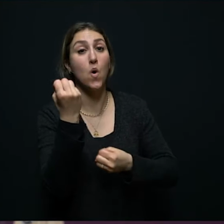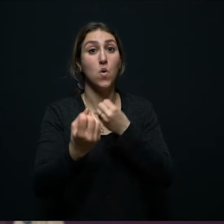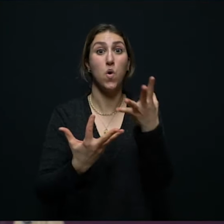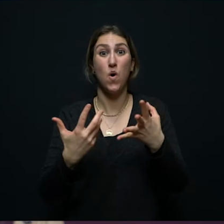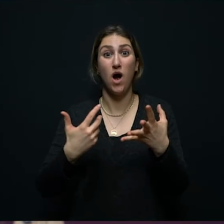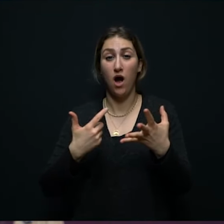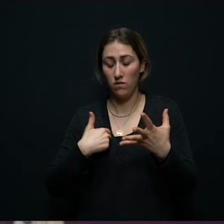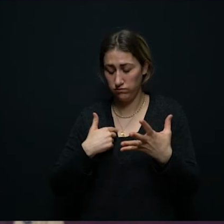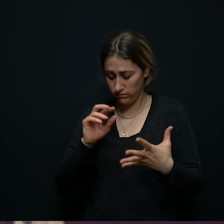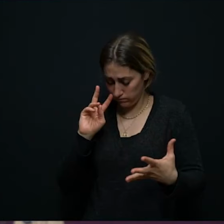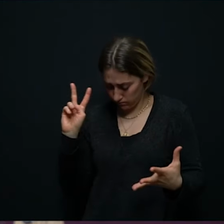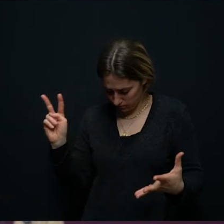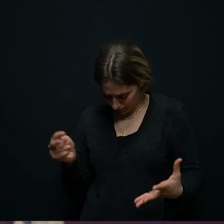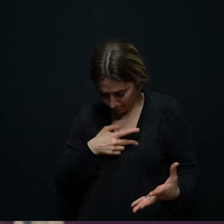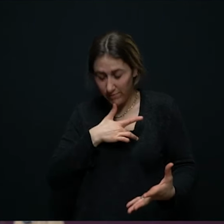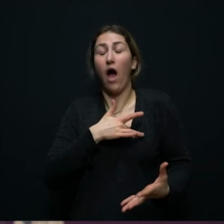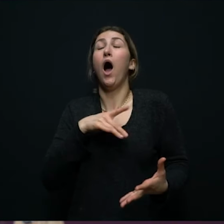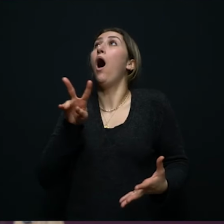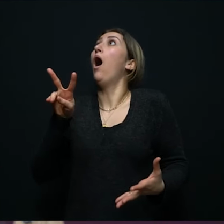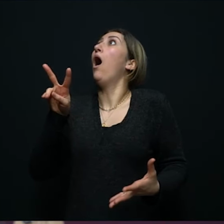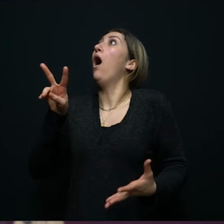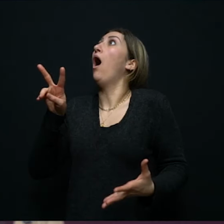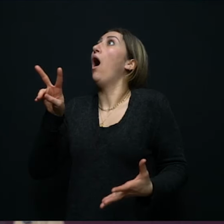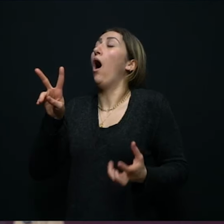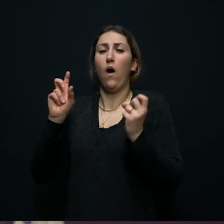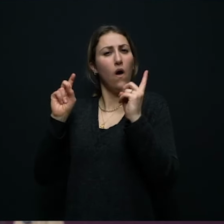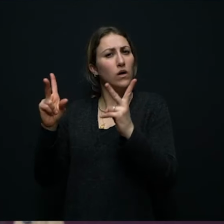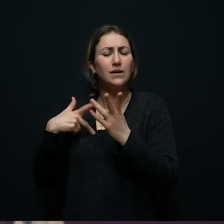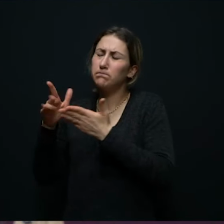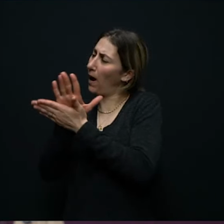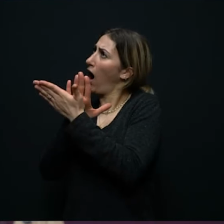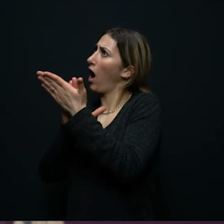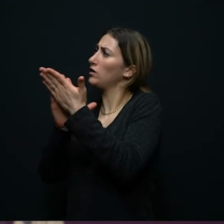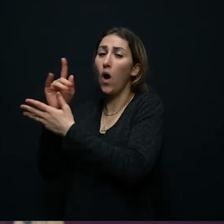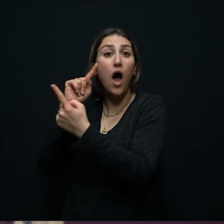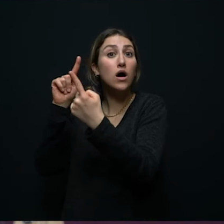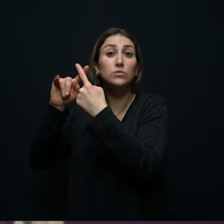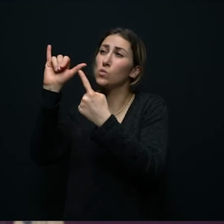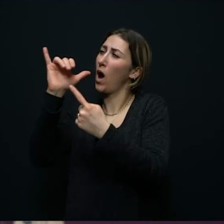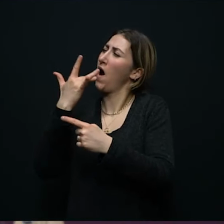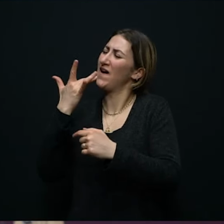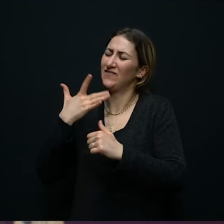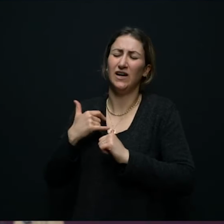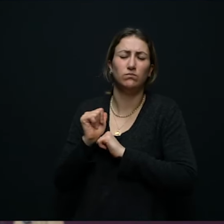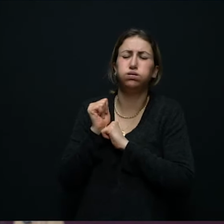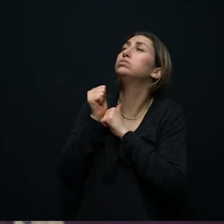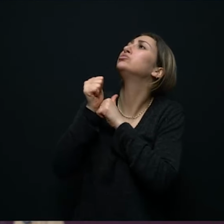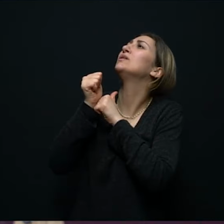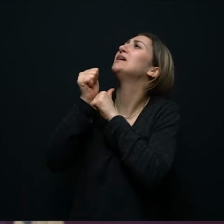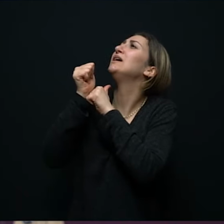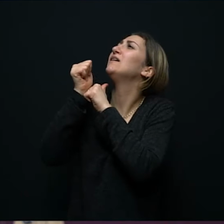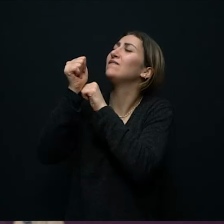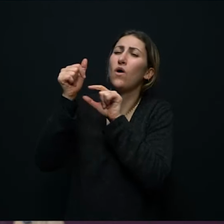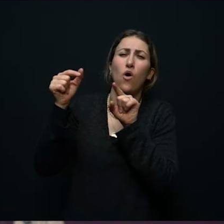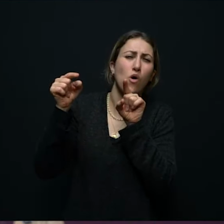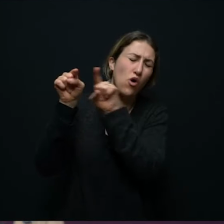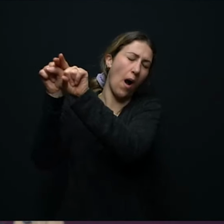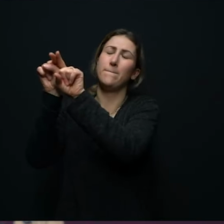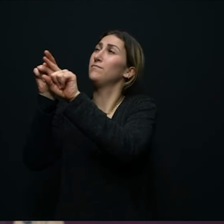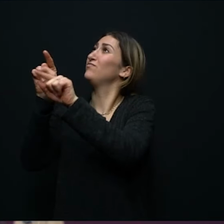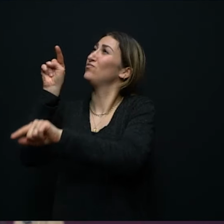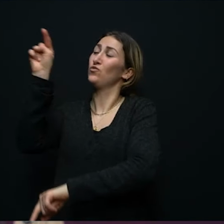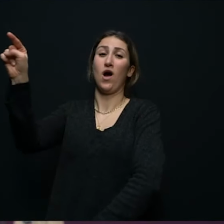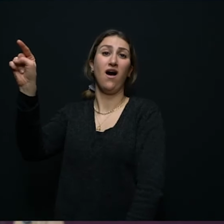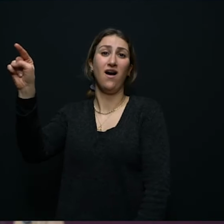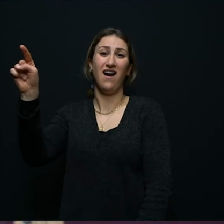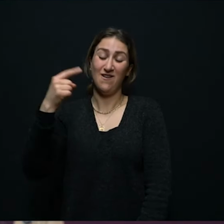je veux te ressembler fraser je vous invite à faire cette démarche là nous sommes les mises à part par dieu c'est